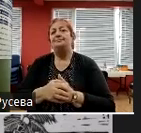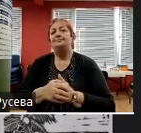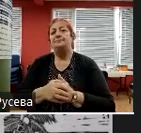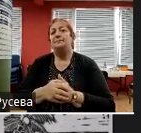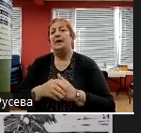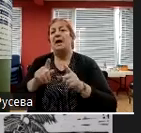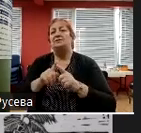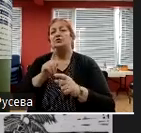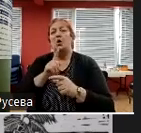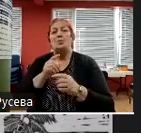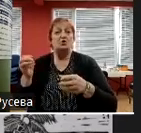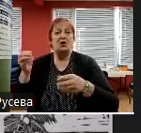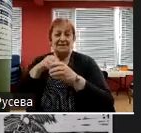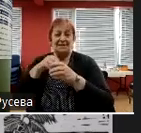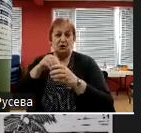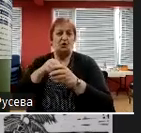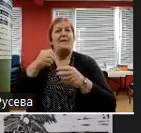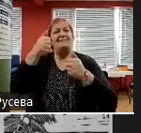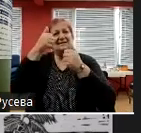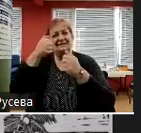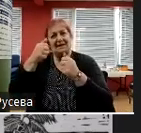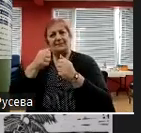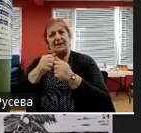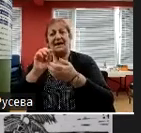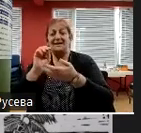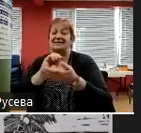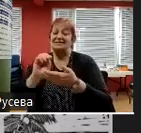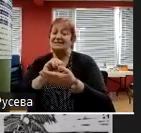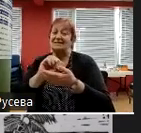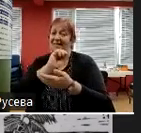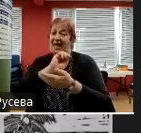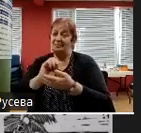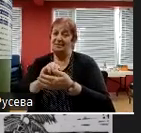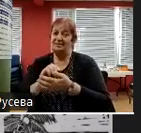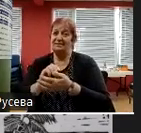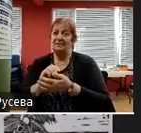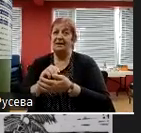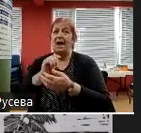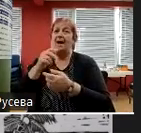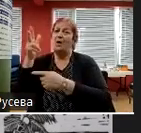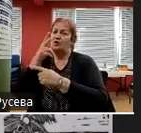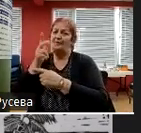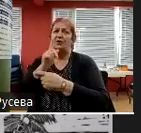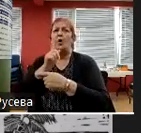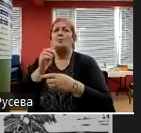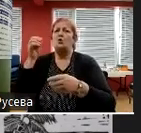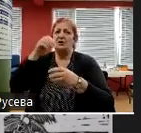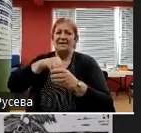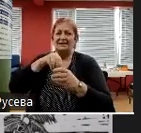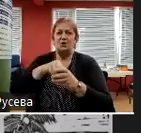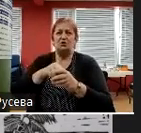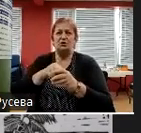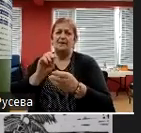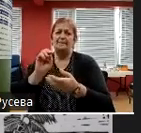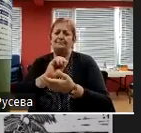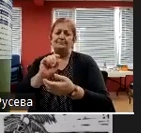също може да се добавят снимки с надписи. Ако добавяте видео, може да сложите